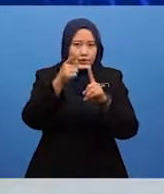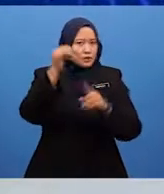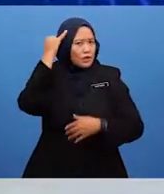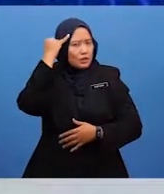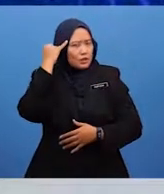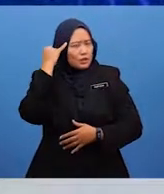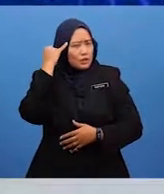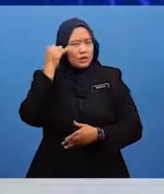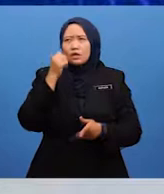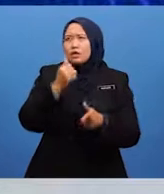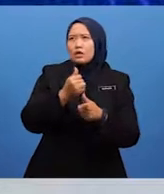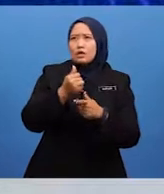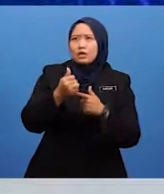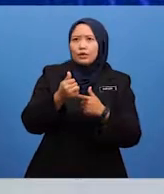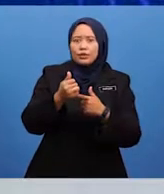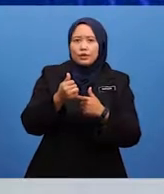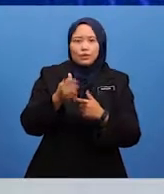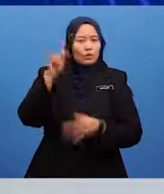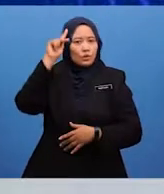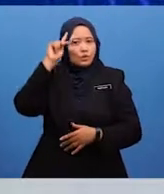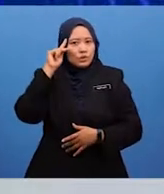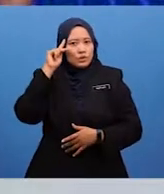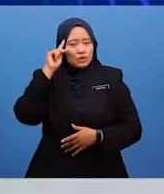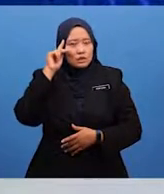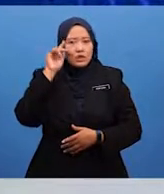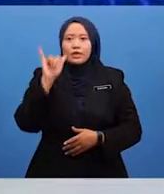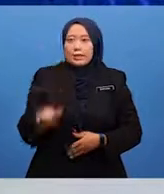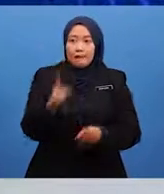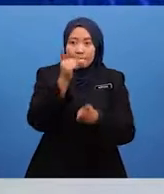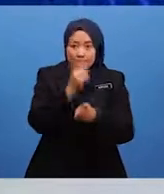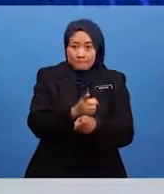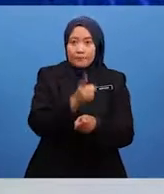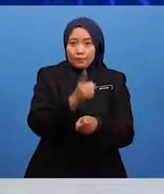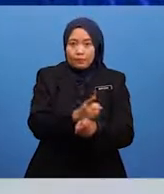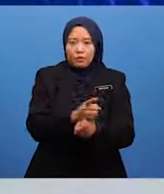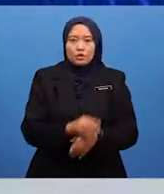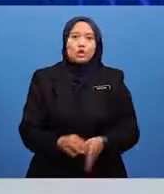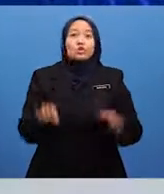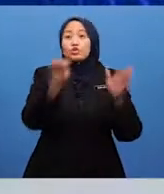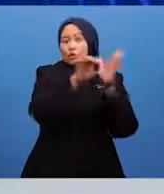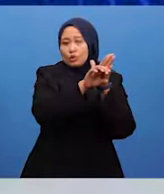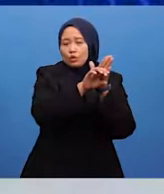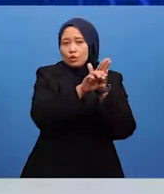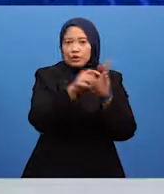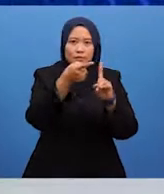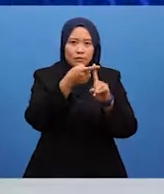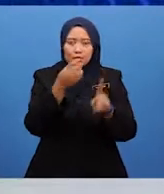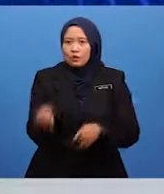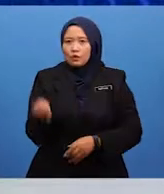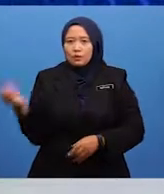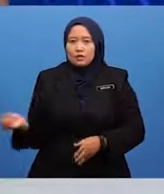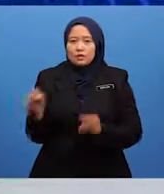atau konsep yang sebenarnya Maksudnya kita Terjemahkan contohnya daripada objected jadi